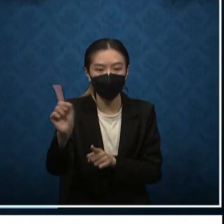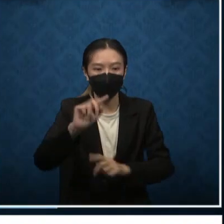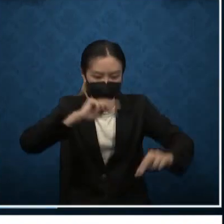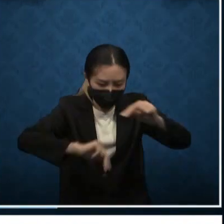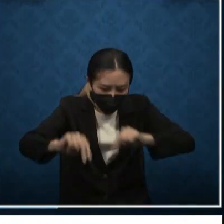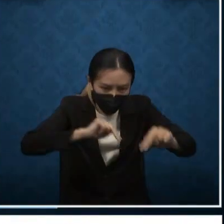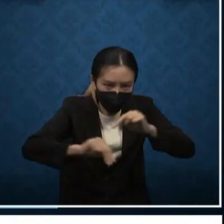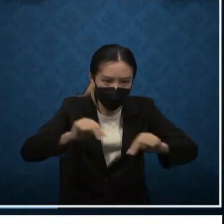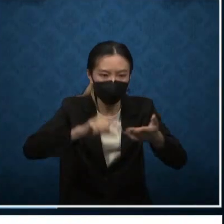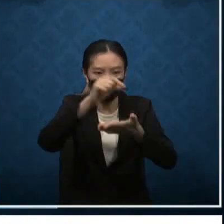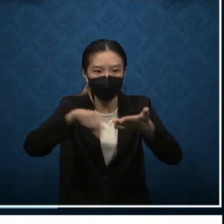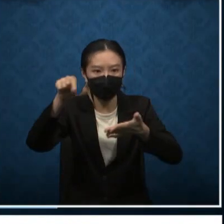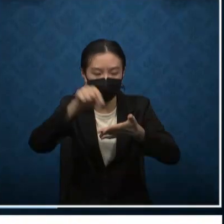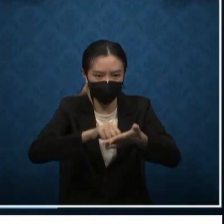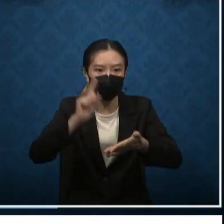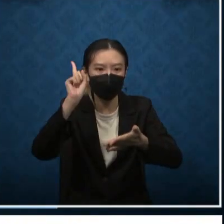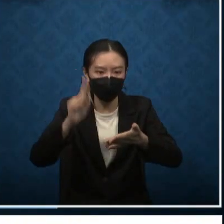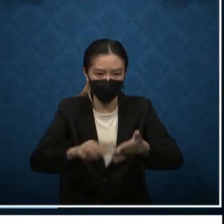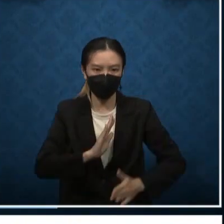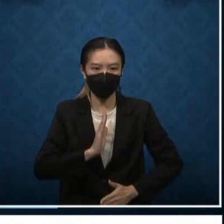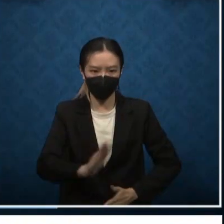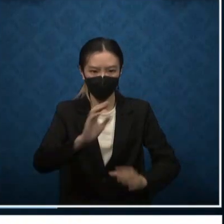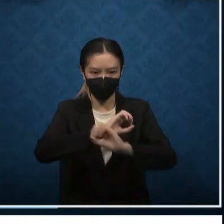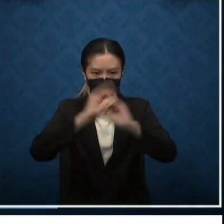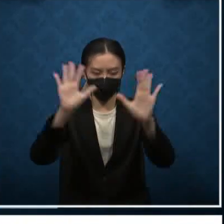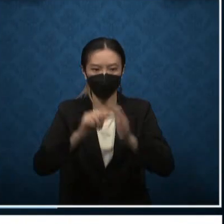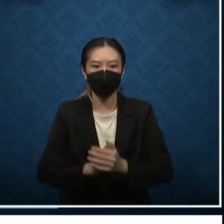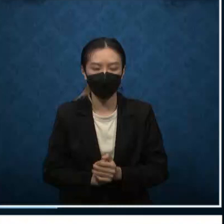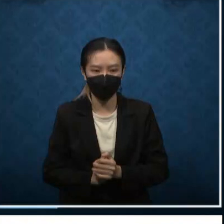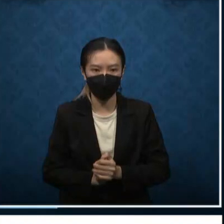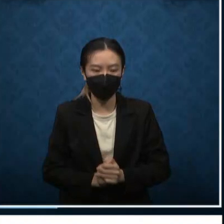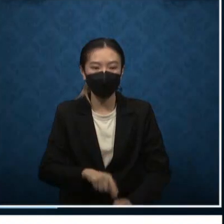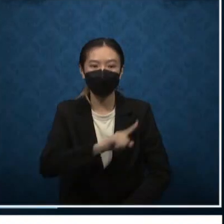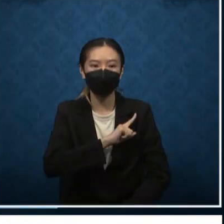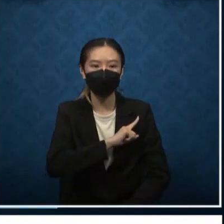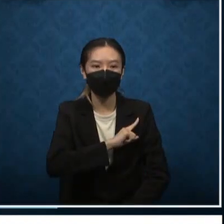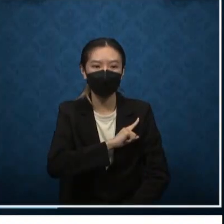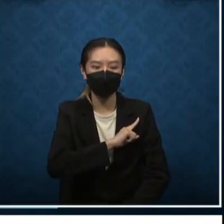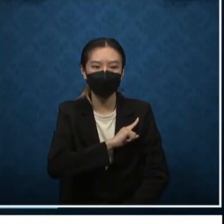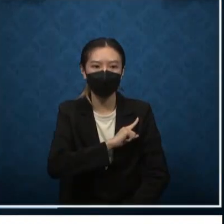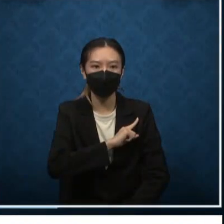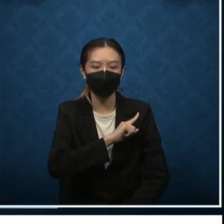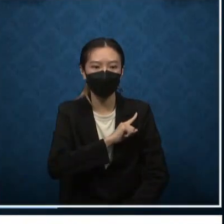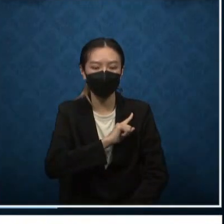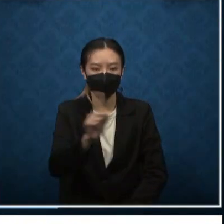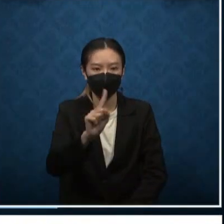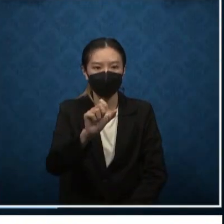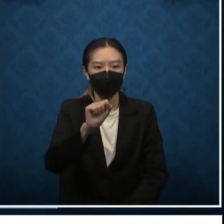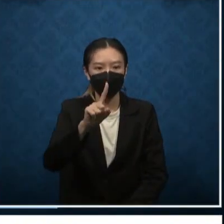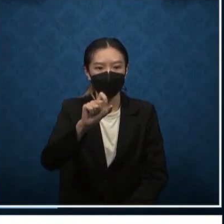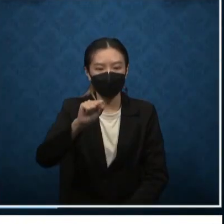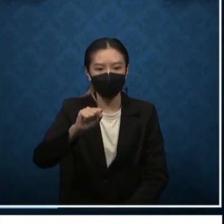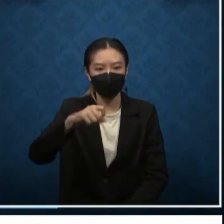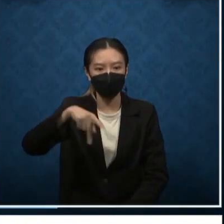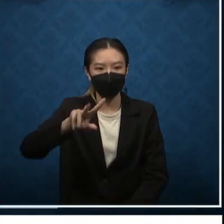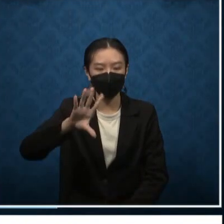บการเลอกตั้งใหเป็เป็โยสุดจริตและเที่ยงคำบทบัิหนาที่ประการณหนึ่ของสอสอบประชาตอได้แ่ก